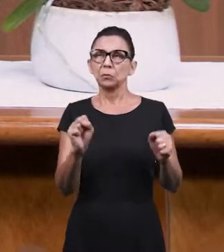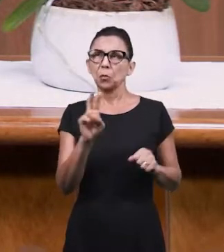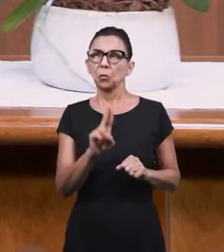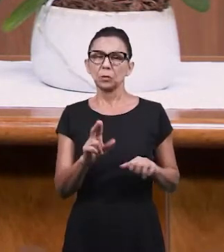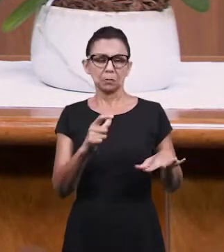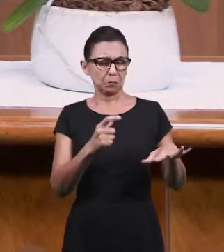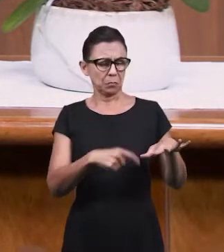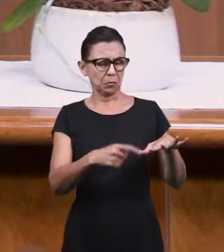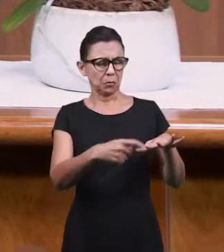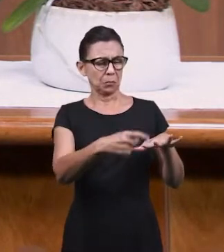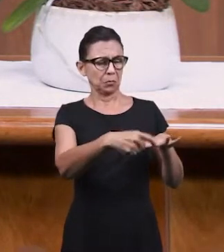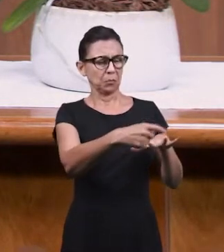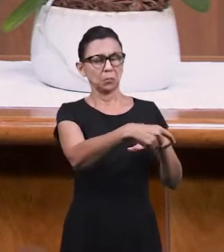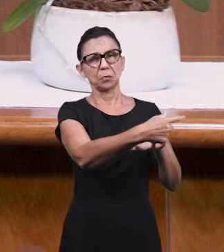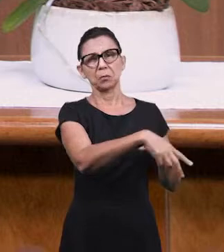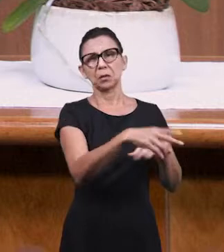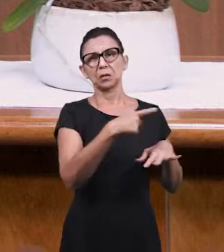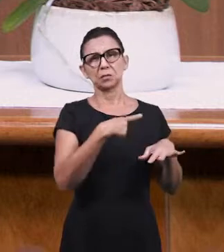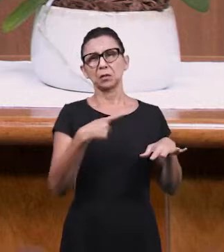Mais il y a des